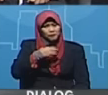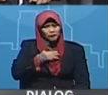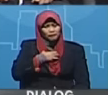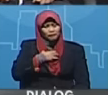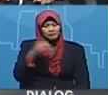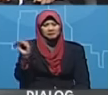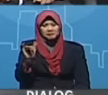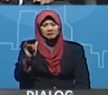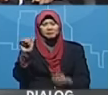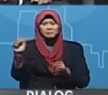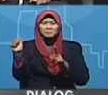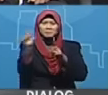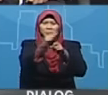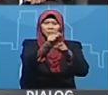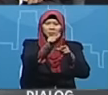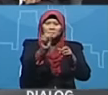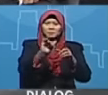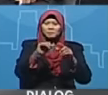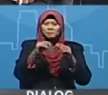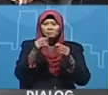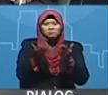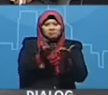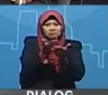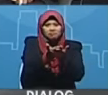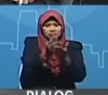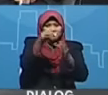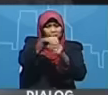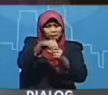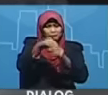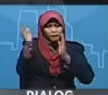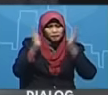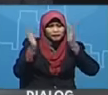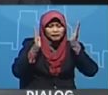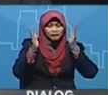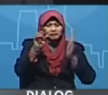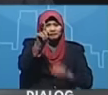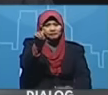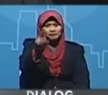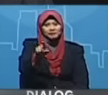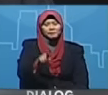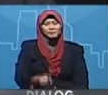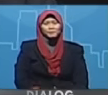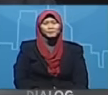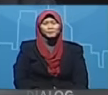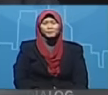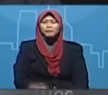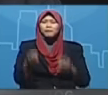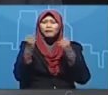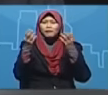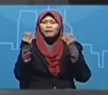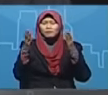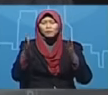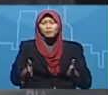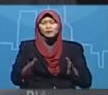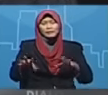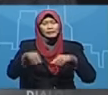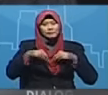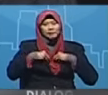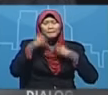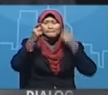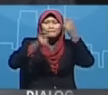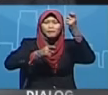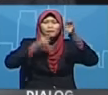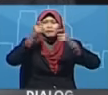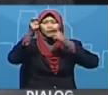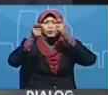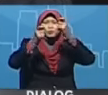ditipu dari segi pakej-pakej yang ditawarkan dalam negara? Betul. Memang kita ramai menerima pelancong, sudah pasti ada